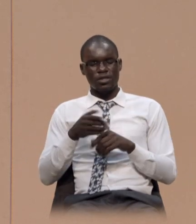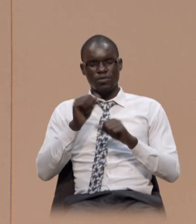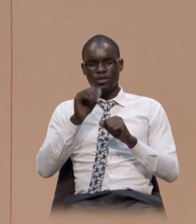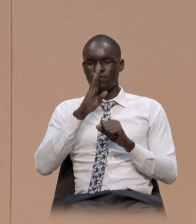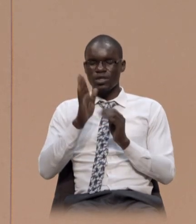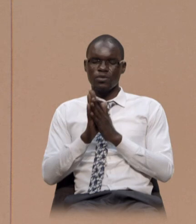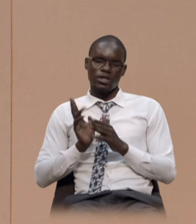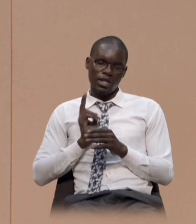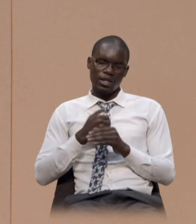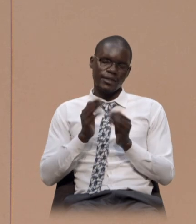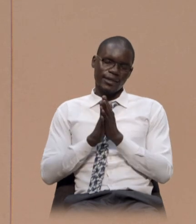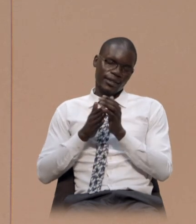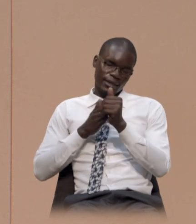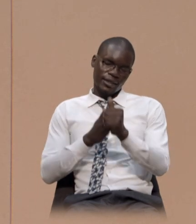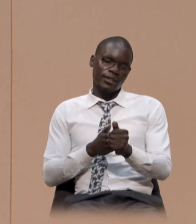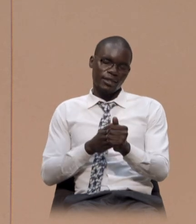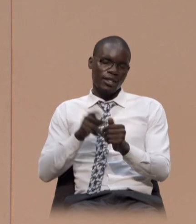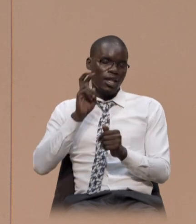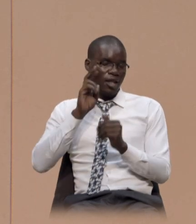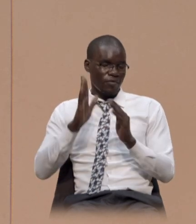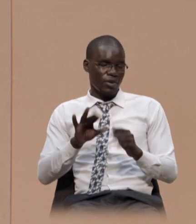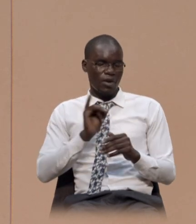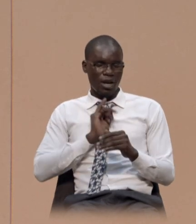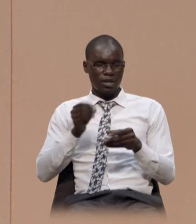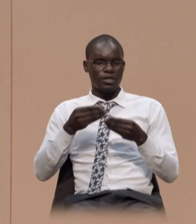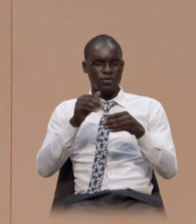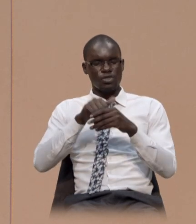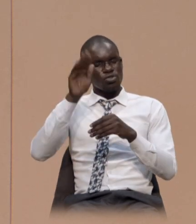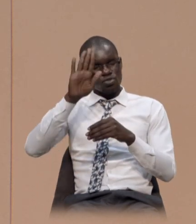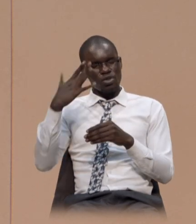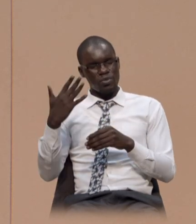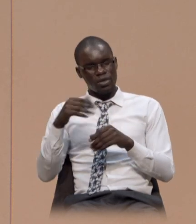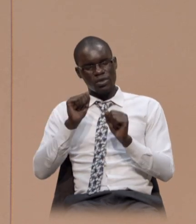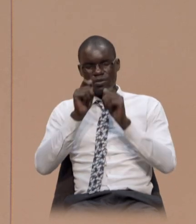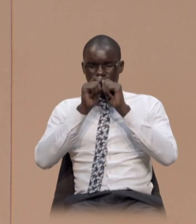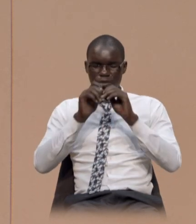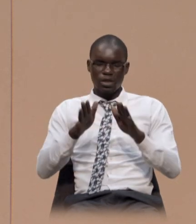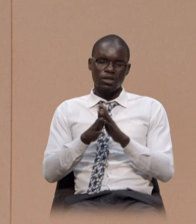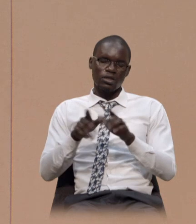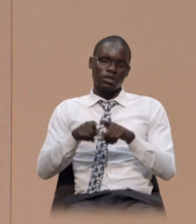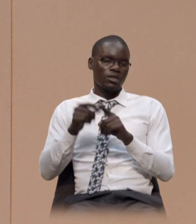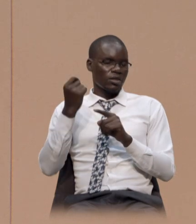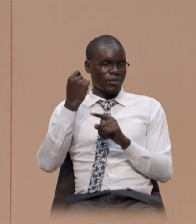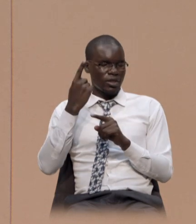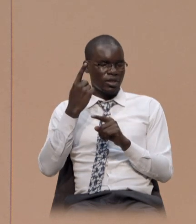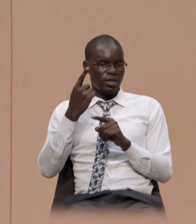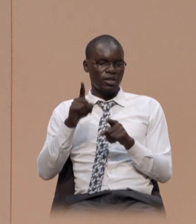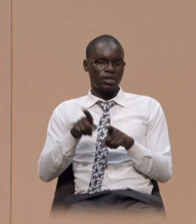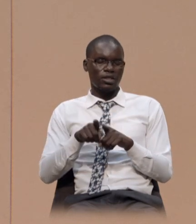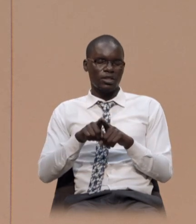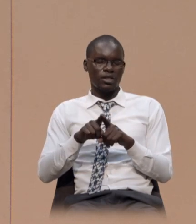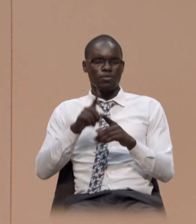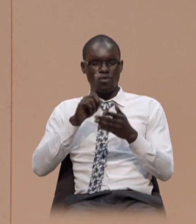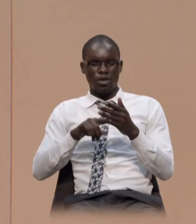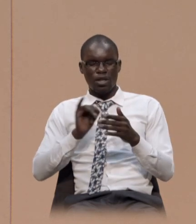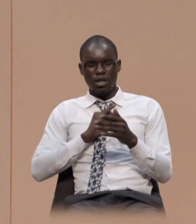kati yetu na utuongoze. Mtazamaji, naweka mkononi mwako, mbarikie. aelewe na kila ambacho tunaenda kuongea